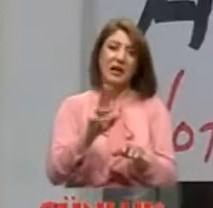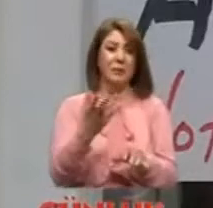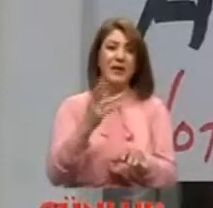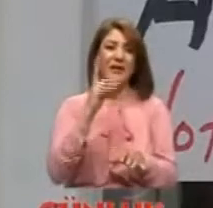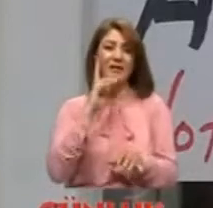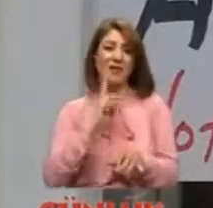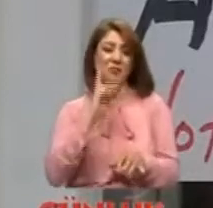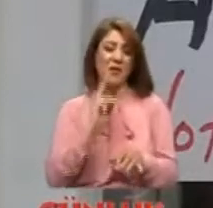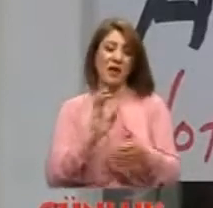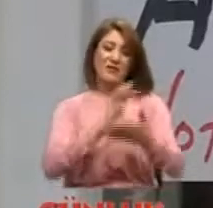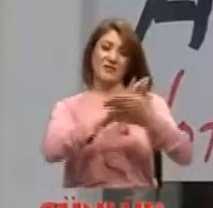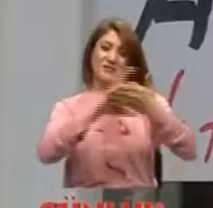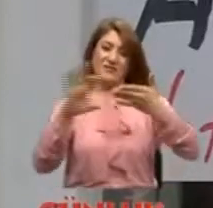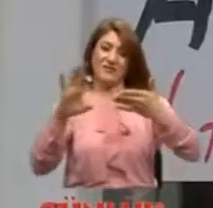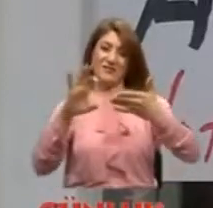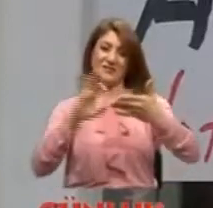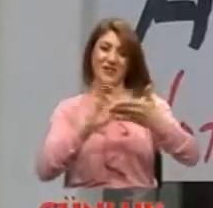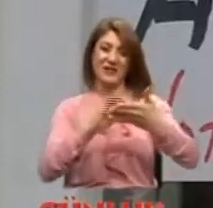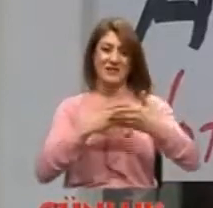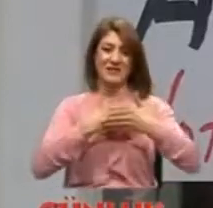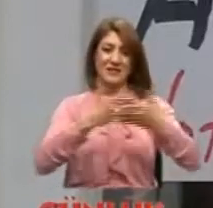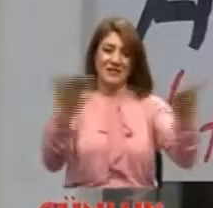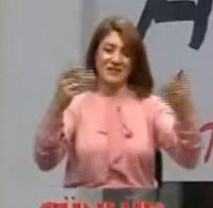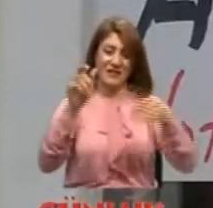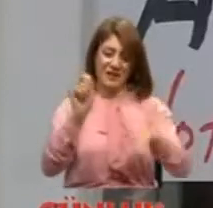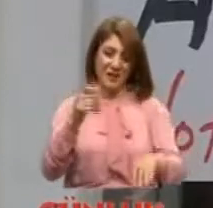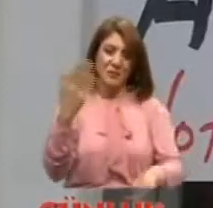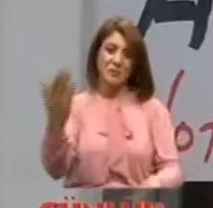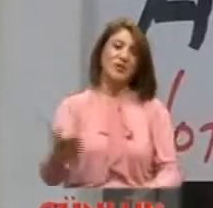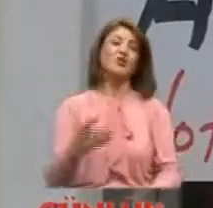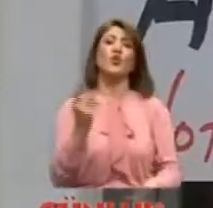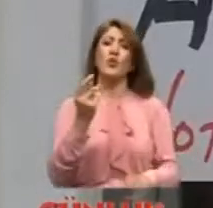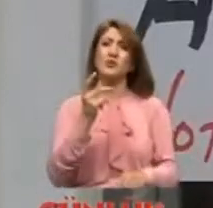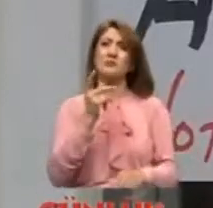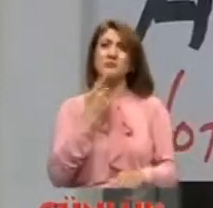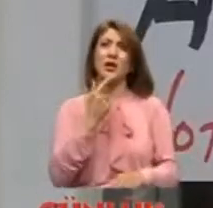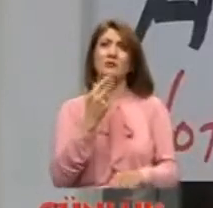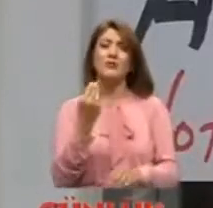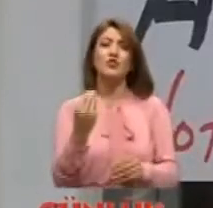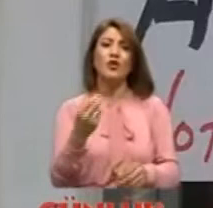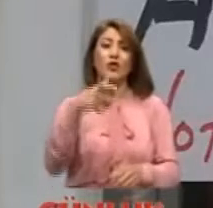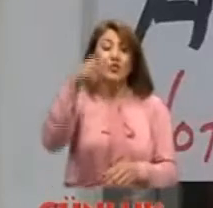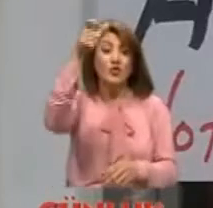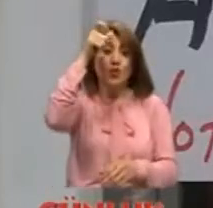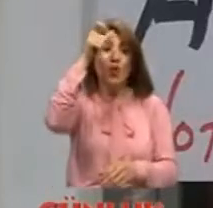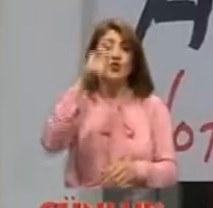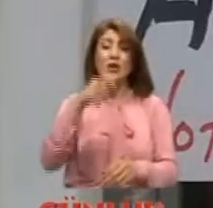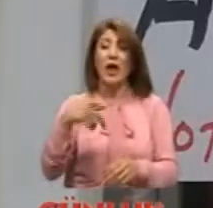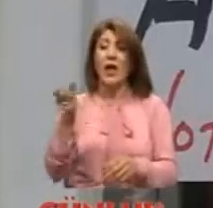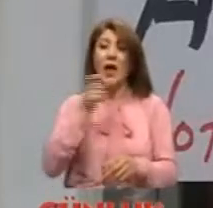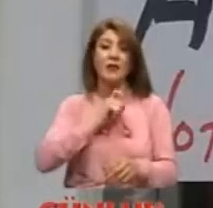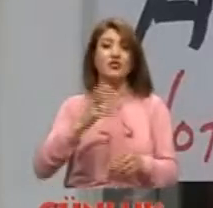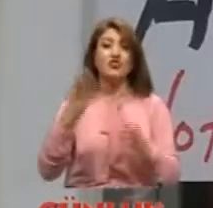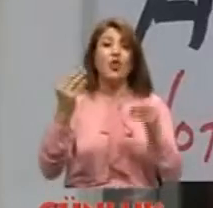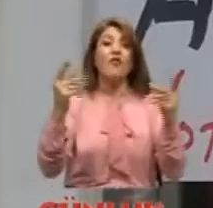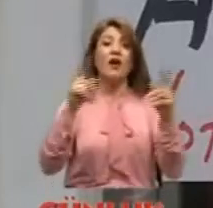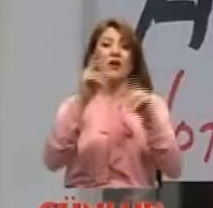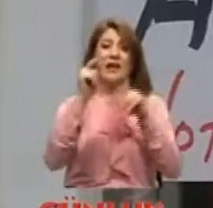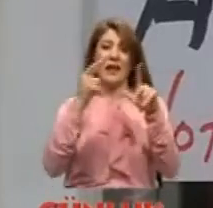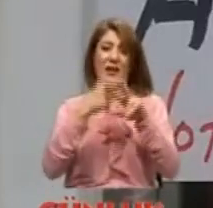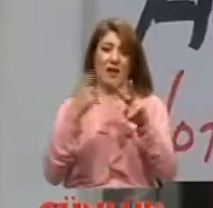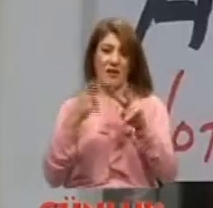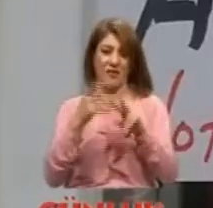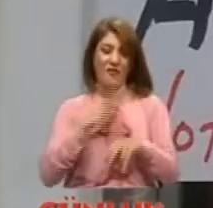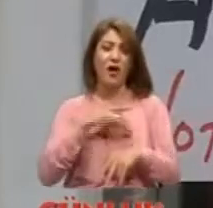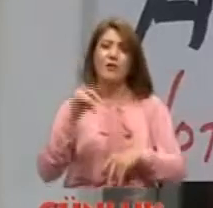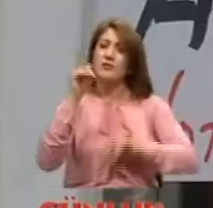yani. Evet. He. Bundan sonrasında adam gibisini tercih edeceğiz gibi. Çok sevimli. Aslında Türkçe hatalı çok ilan var. Aslında çok böyle paylaşılıyor